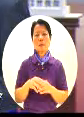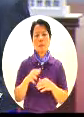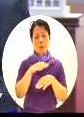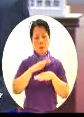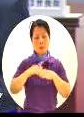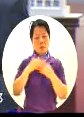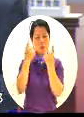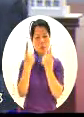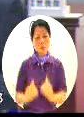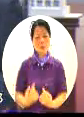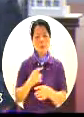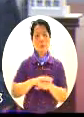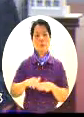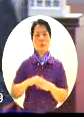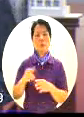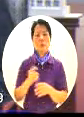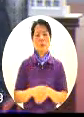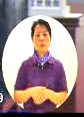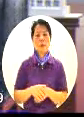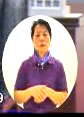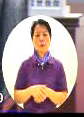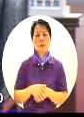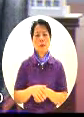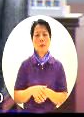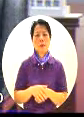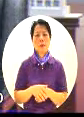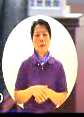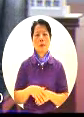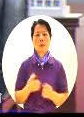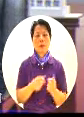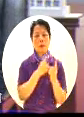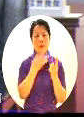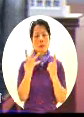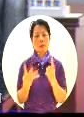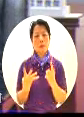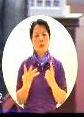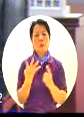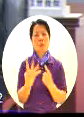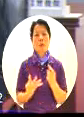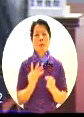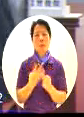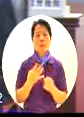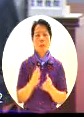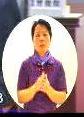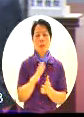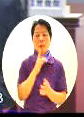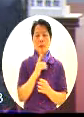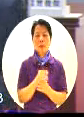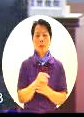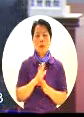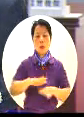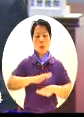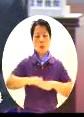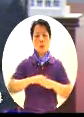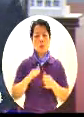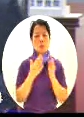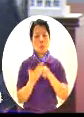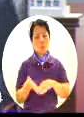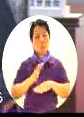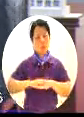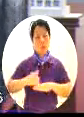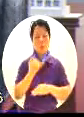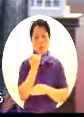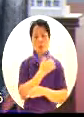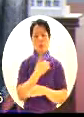滑，最慢最慢一百空隙年哈，甚至于会崩盘的状态